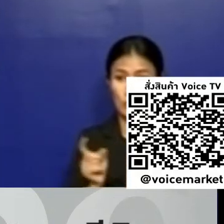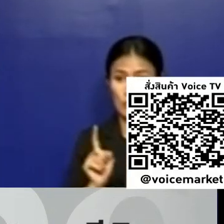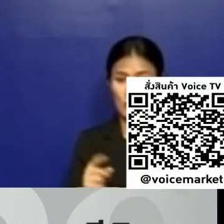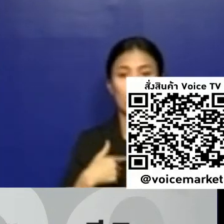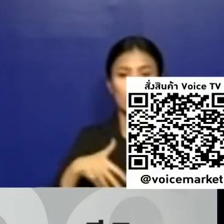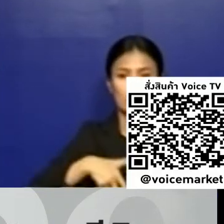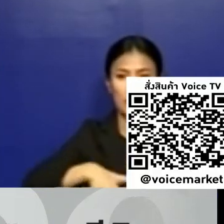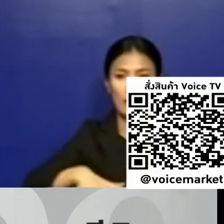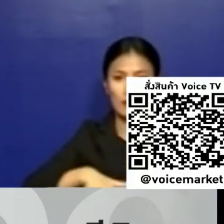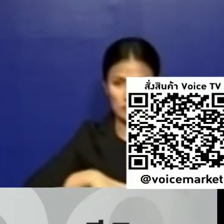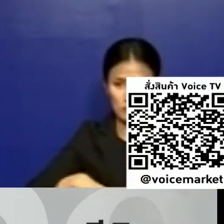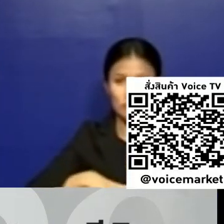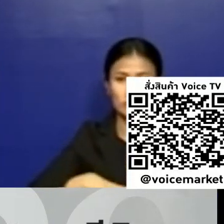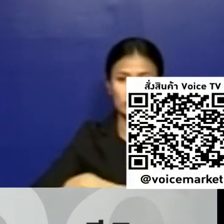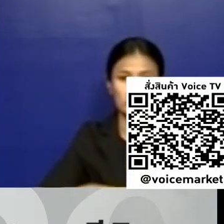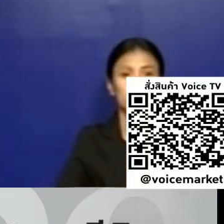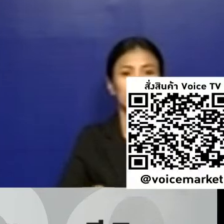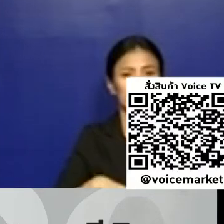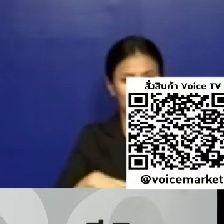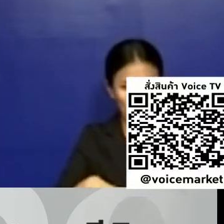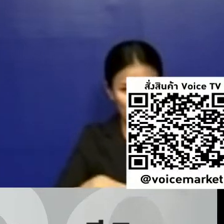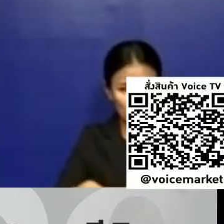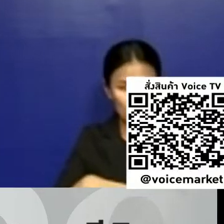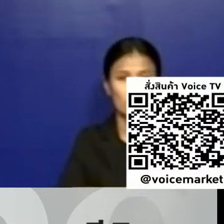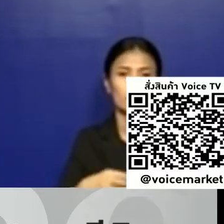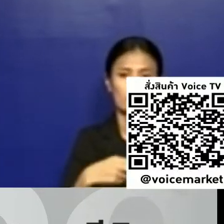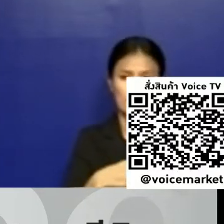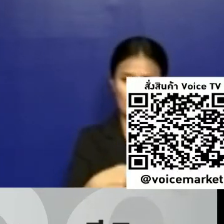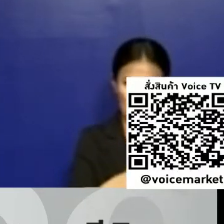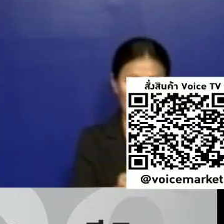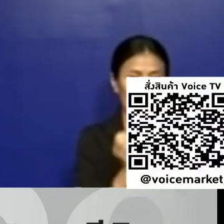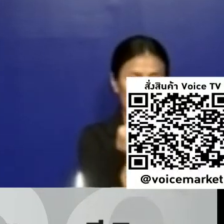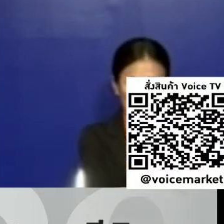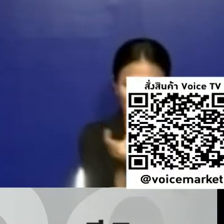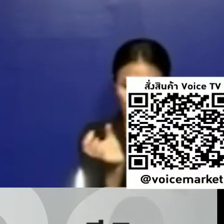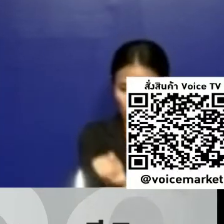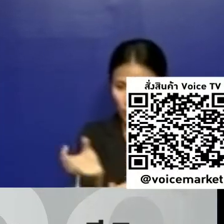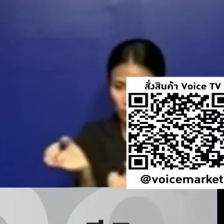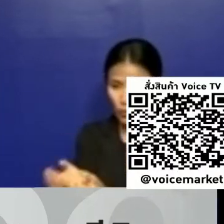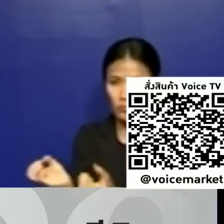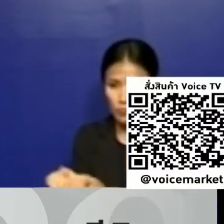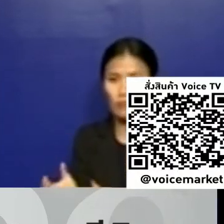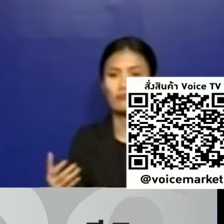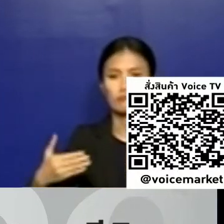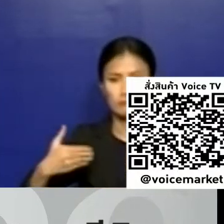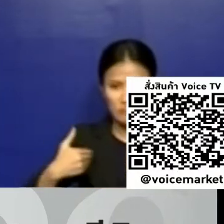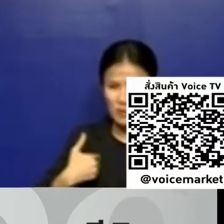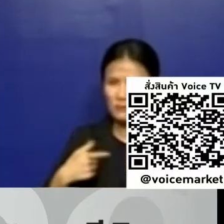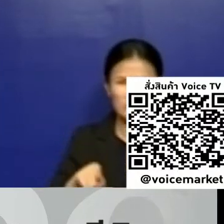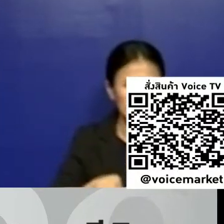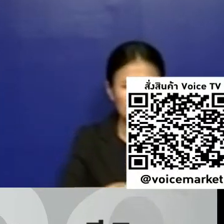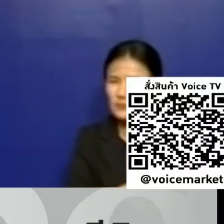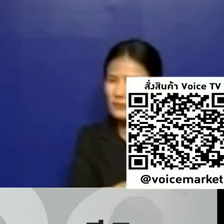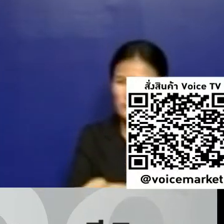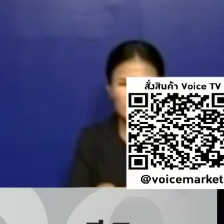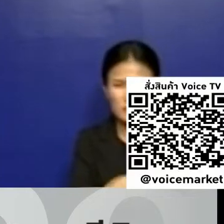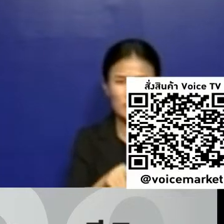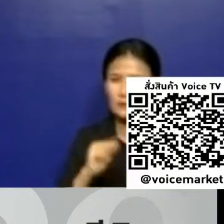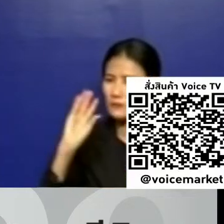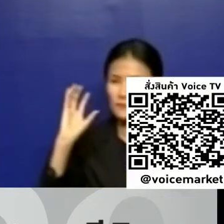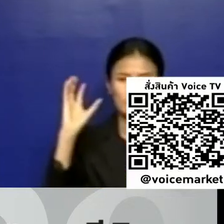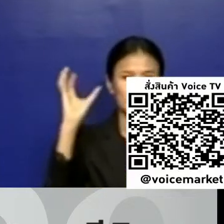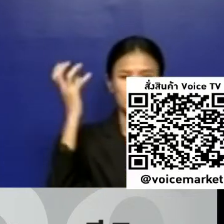พลเมืองเหมือนกันแล้วทำไมไม่นับเขาเป็นผู้ที่จะต้องได้รับความช่วยเหลือนักเรียนต้องซื้อชั่วโมงเน็ตเพิ่มมาต้องเรียนออนไลน์อ่ะถ้าเขาได้เงินตร